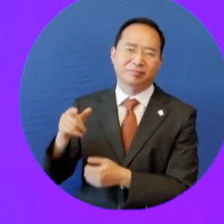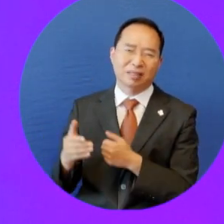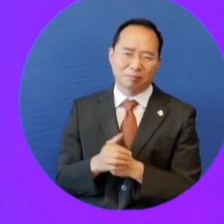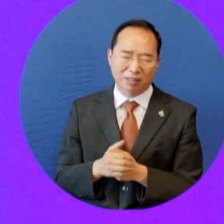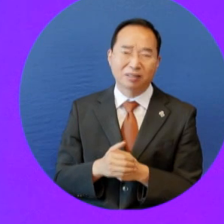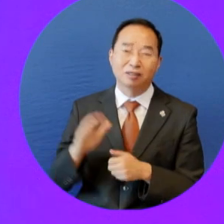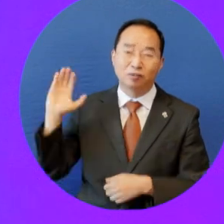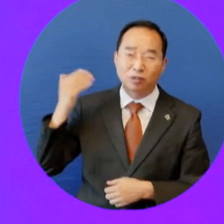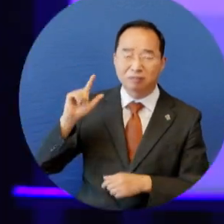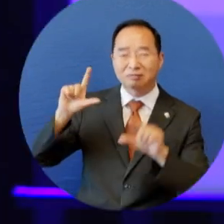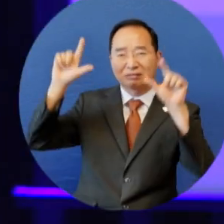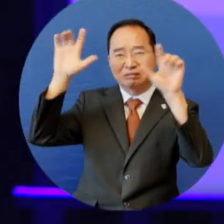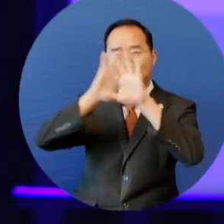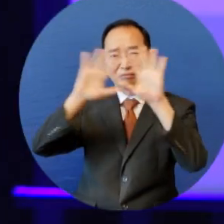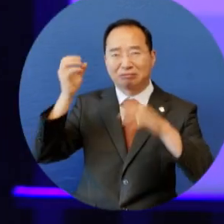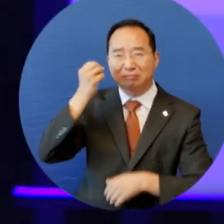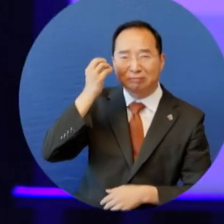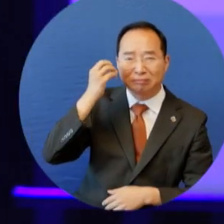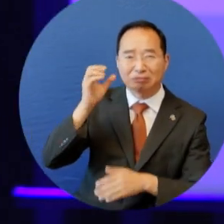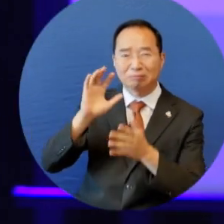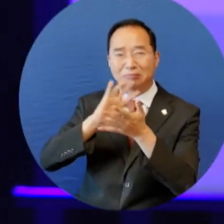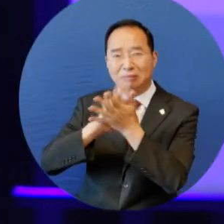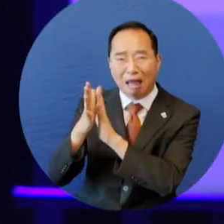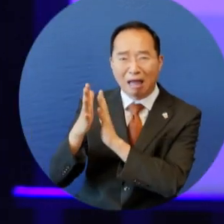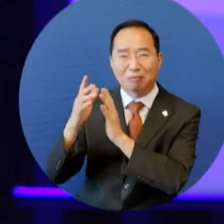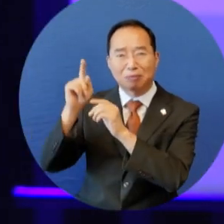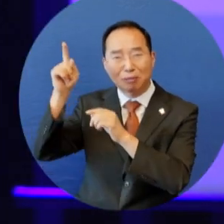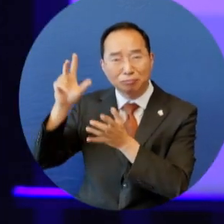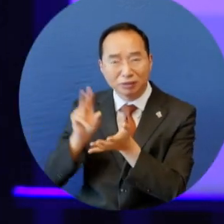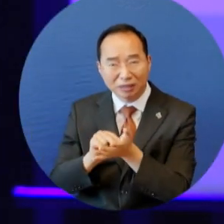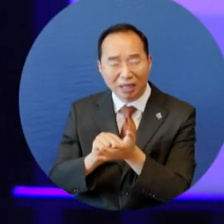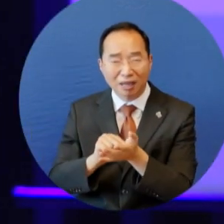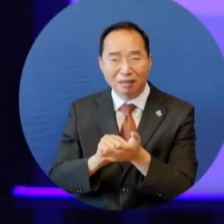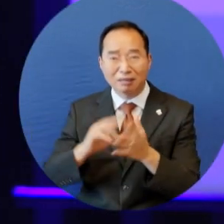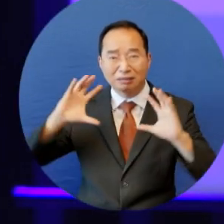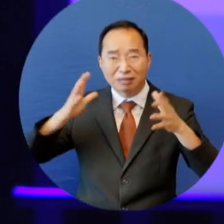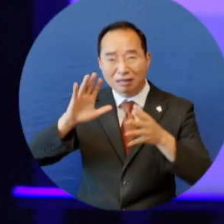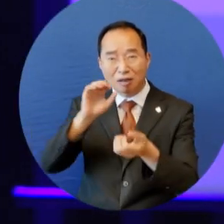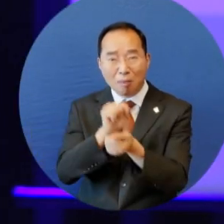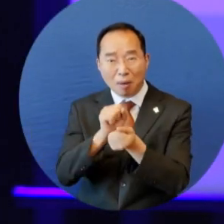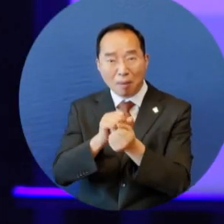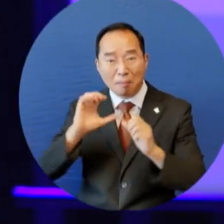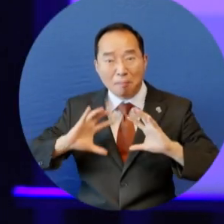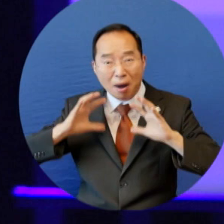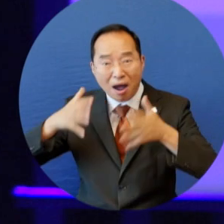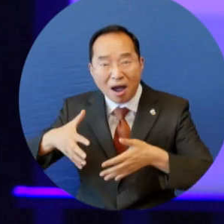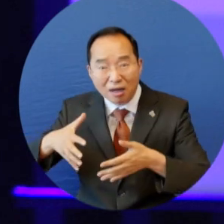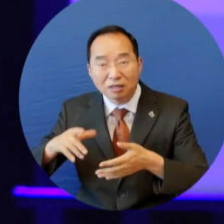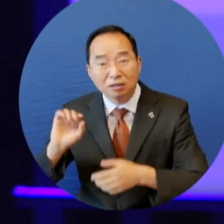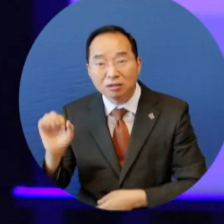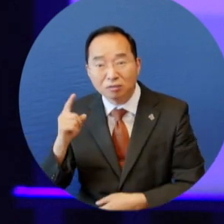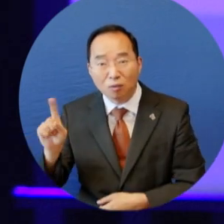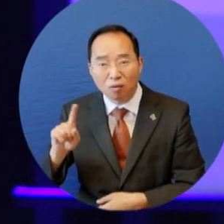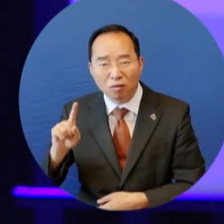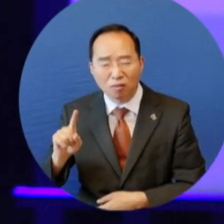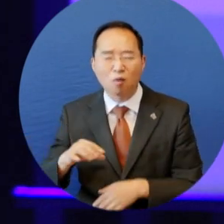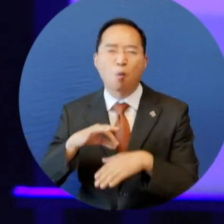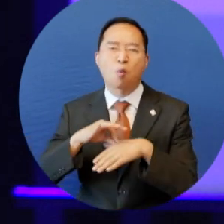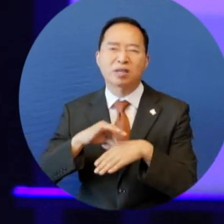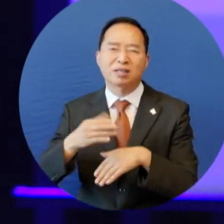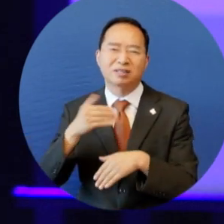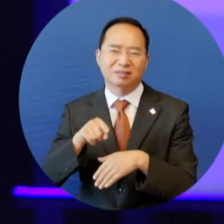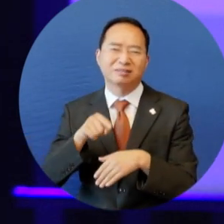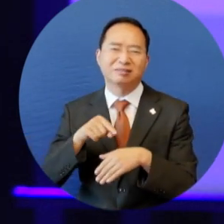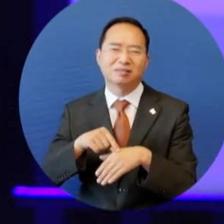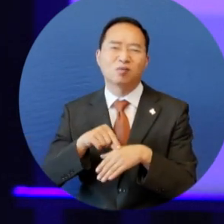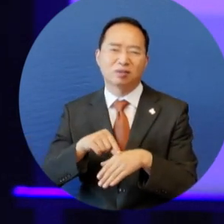있는 기후변화라든지 전염병 팬데믹과 같은 그런 현상들도 우리가 먹는 고기 때문에 일어나는